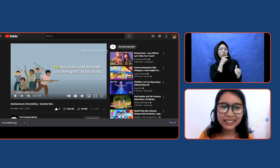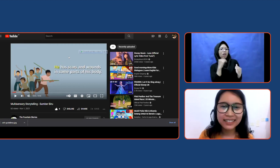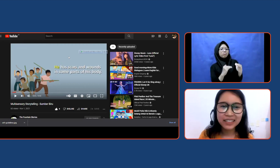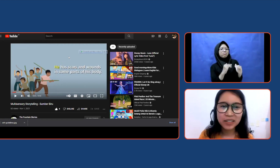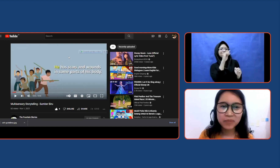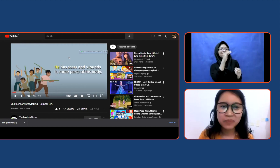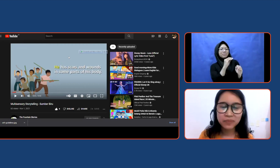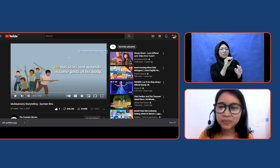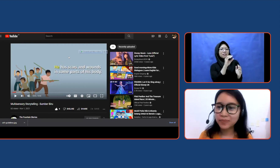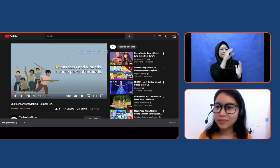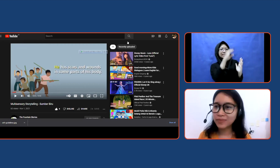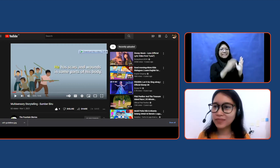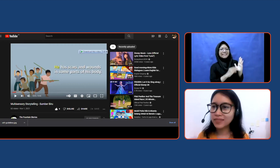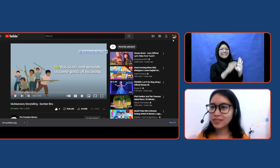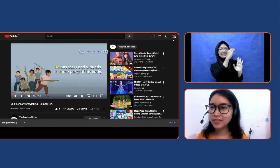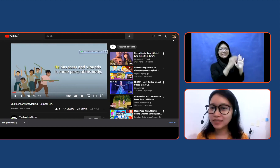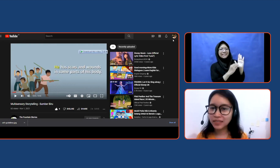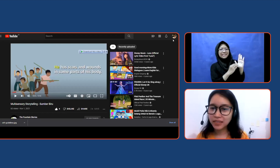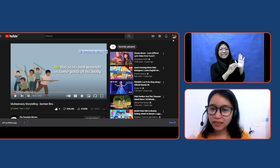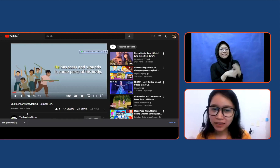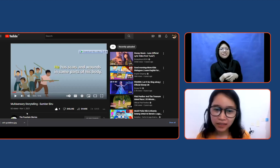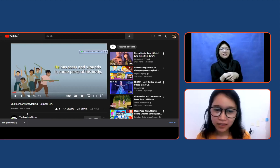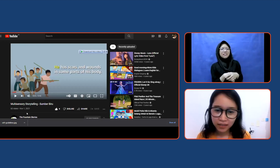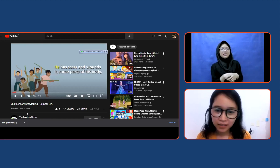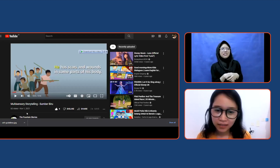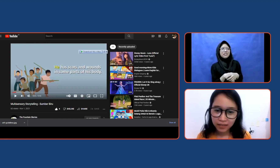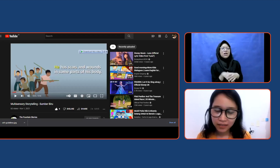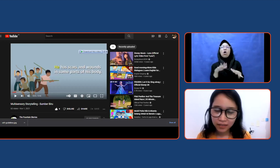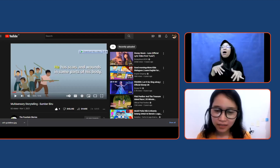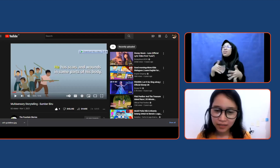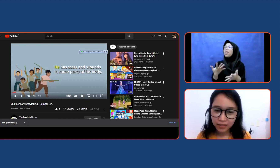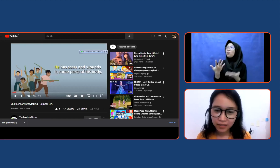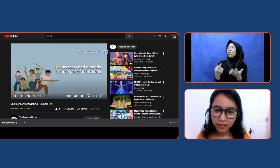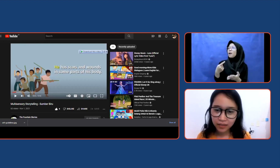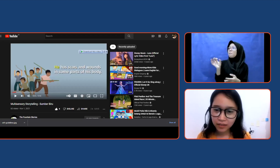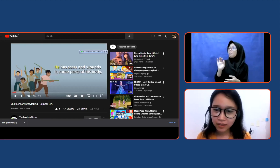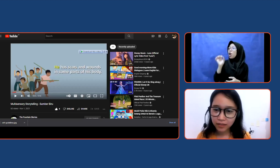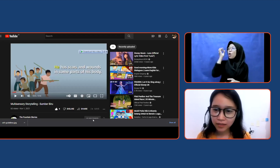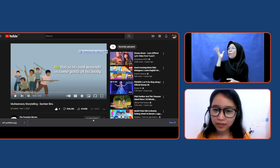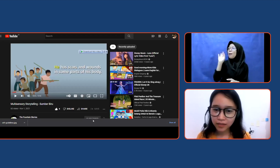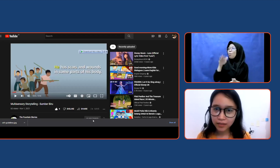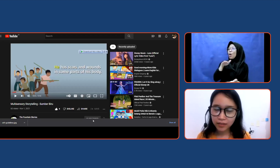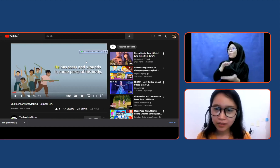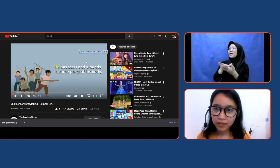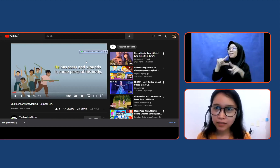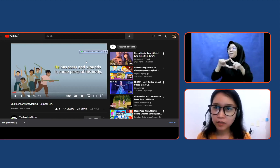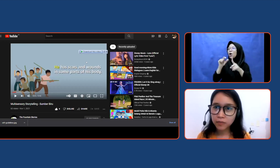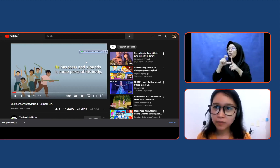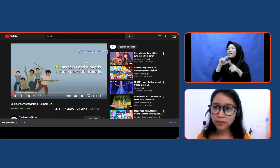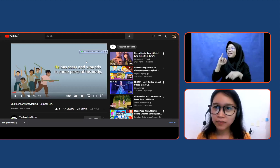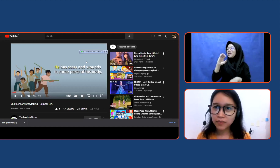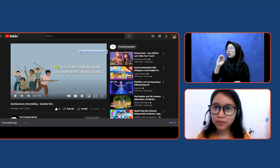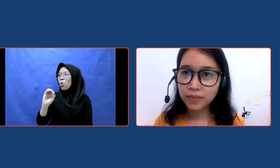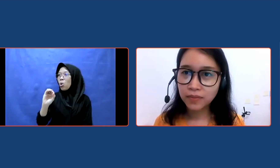apa share audio Bu Irene syiar audionya jangan lupa diklik